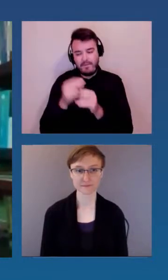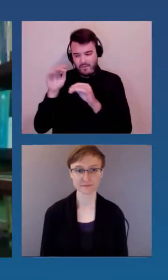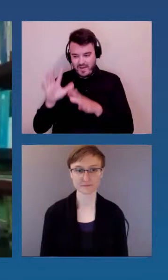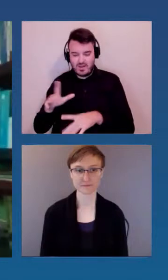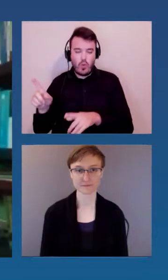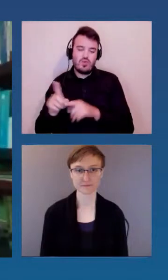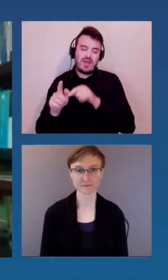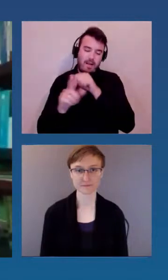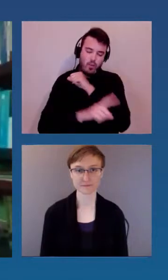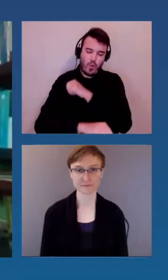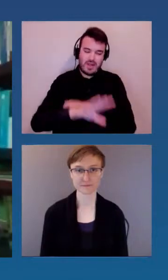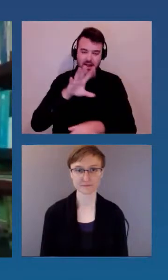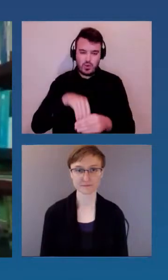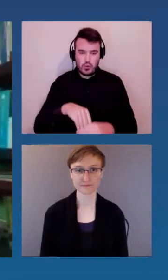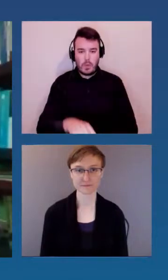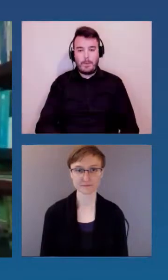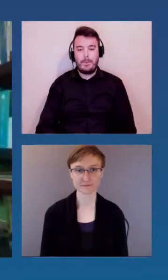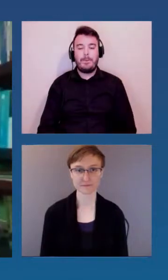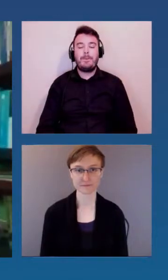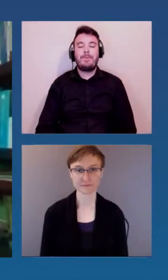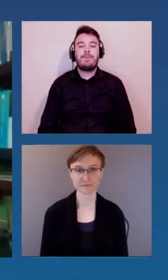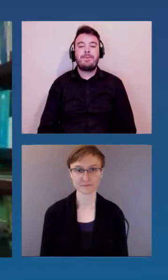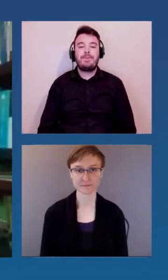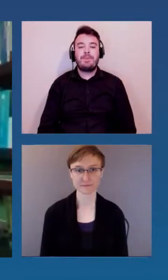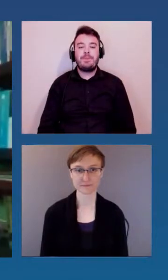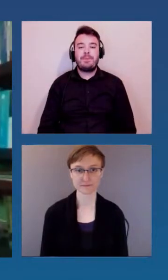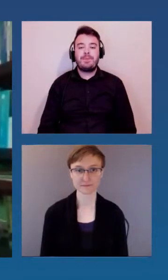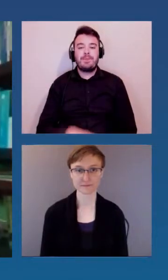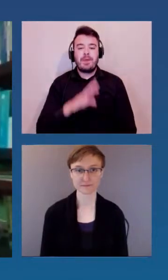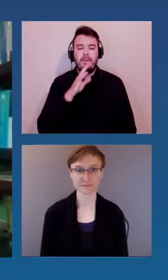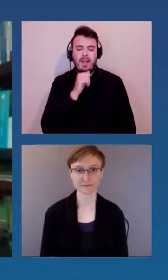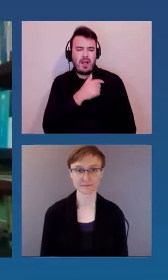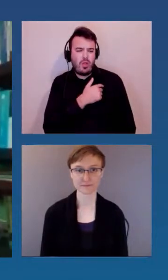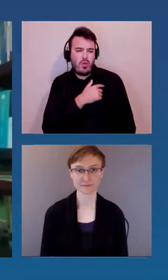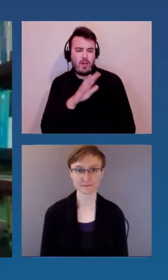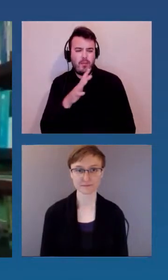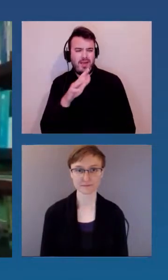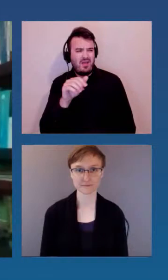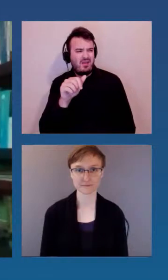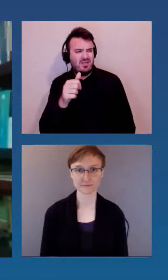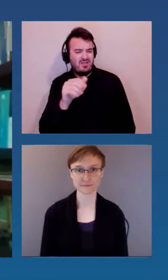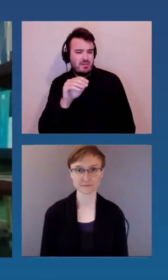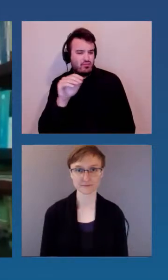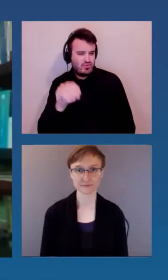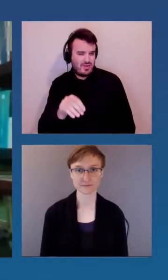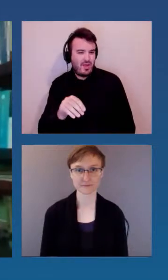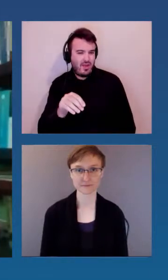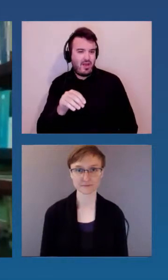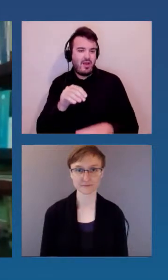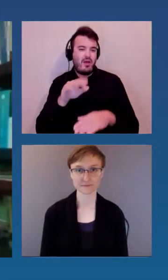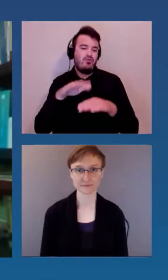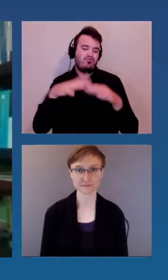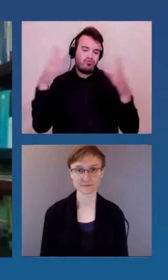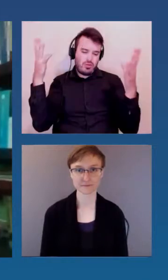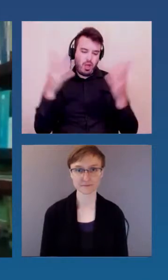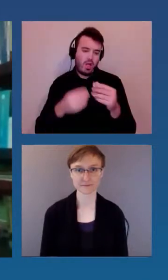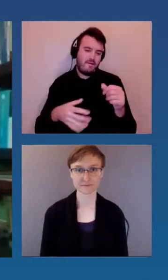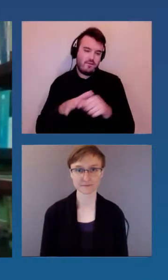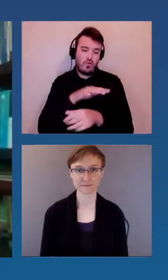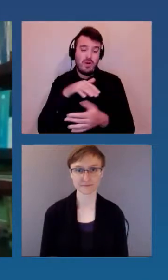étudiants. Bien sûr, tous les étudiants ne seront pas au collège en même temps. Seuls les étudiants qui auront